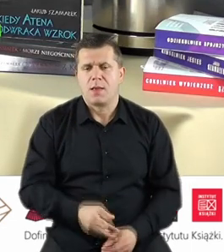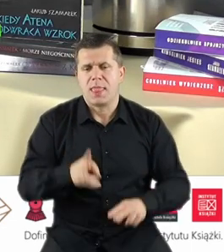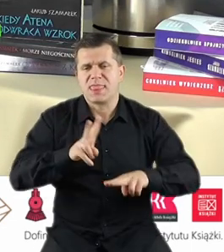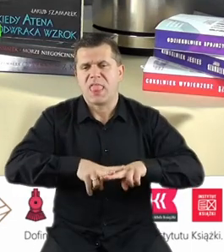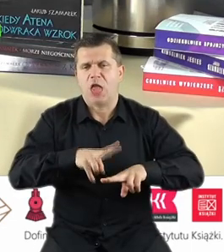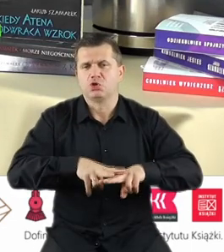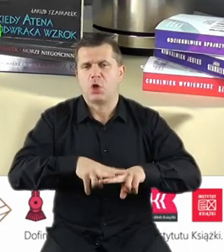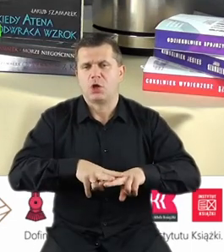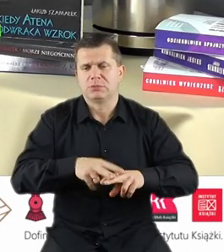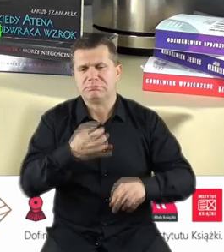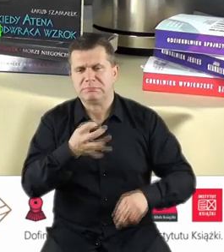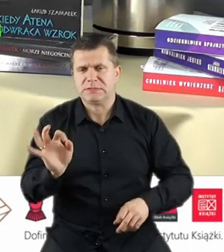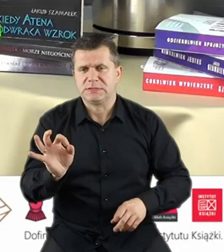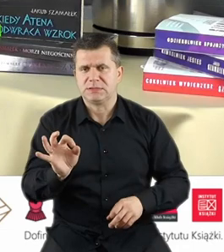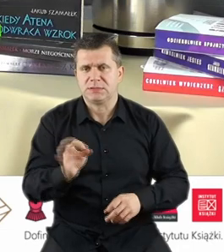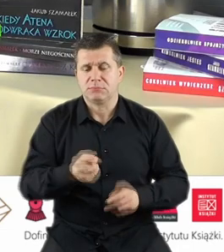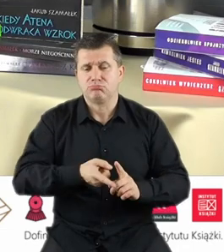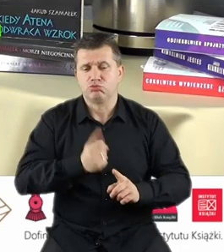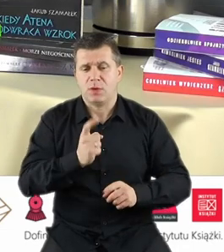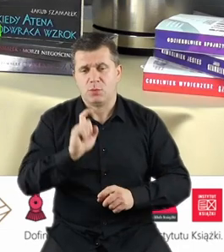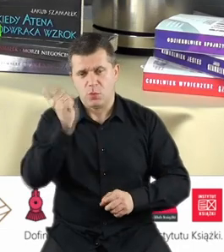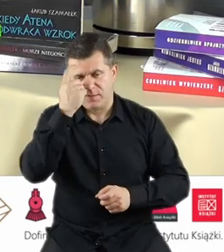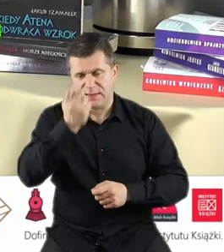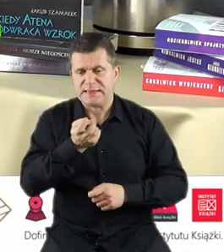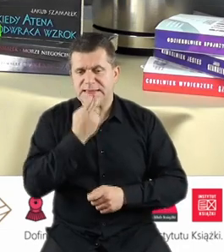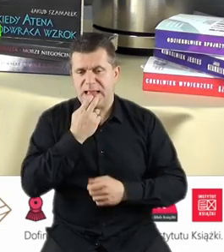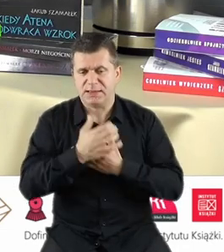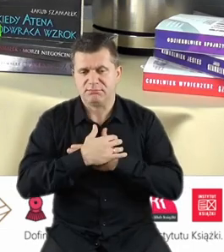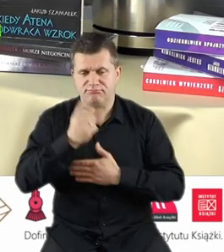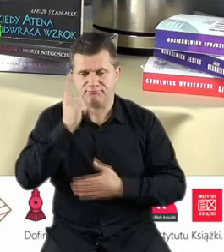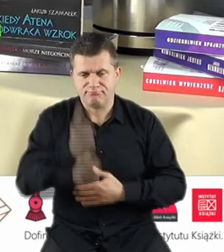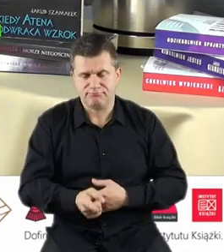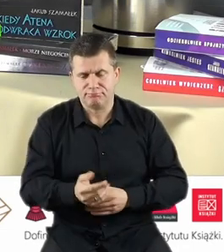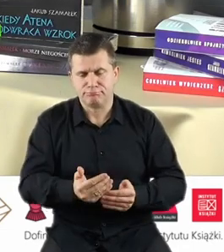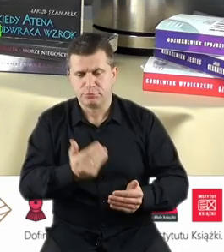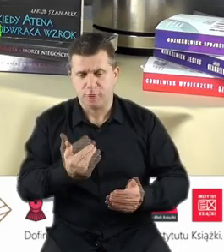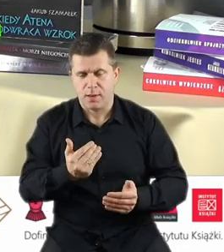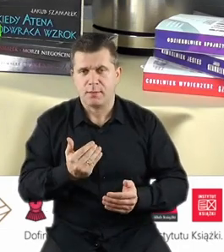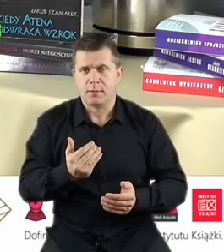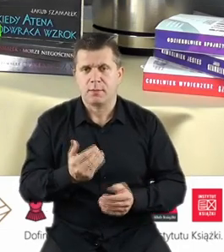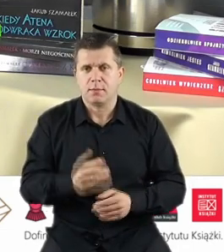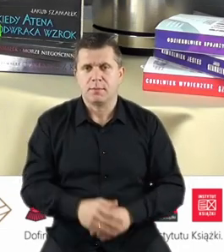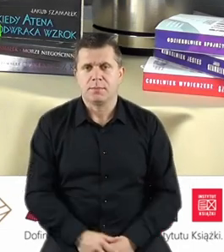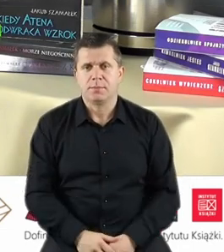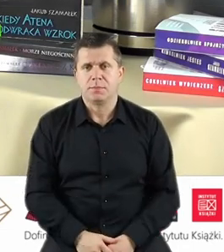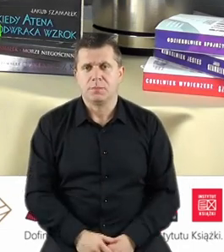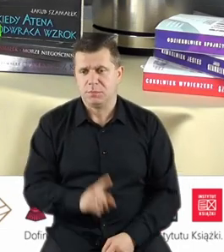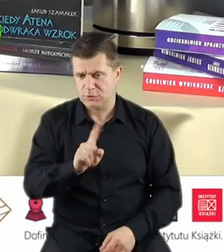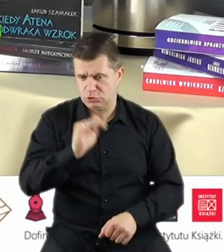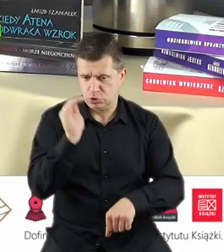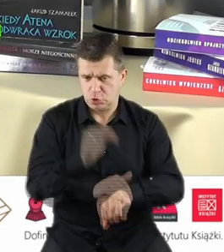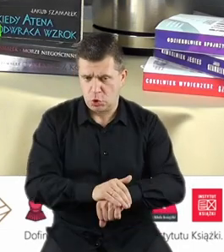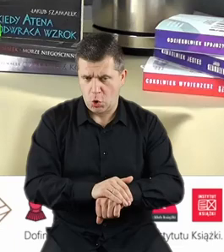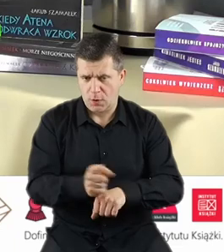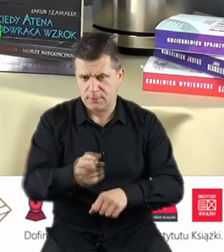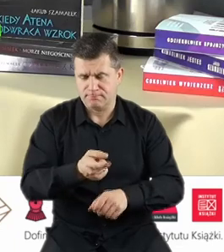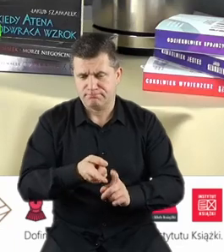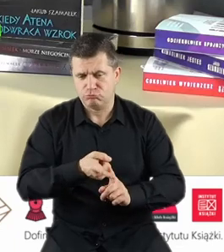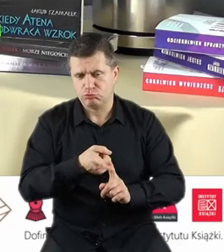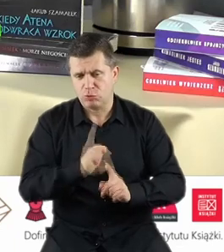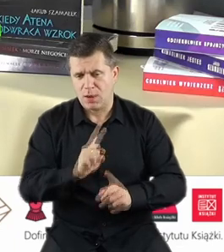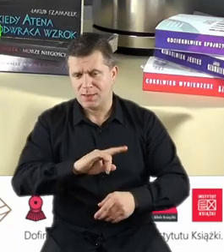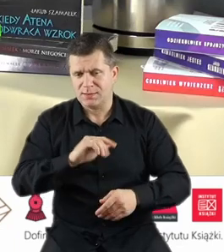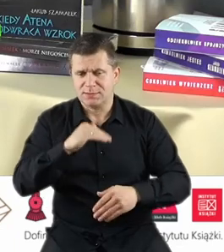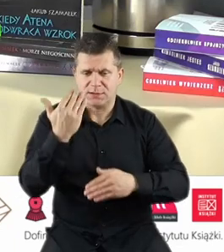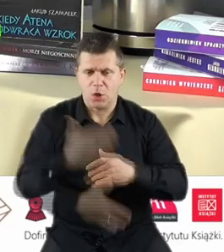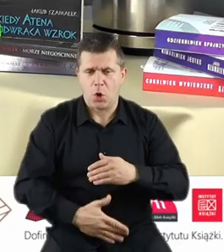że nim sędzia podejmie sprawę decyzję w jakiejś rutynowej sprawie, czyli na przykład czy zgodzić na przedwczesne zakończenie